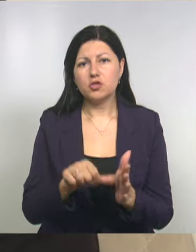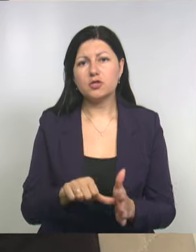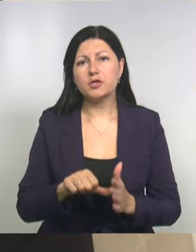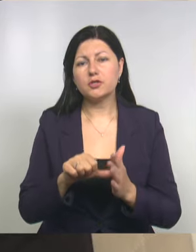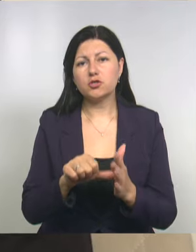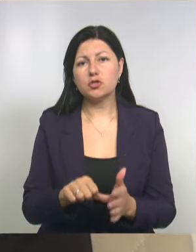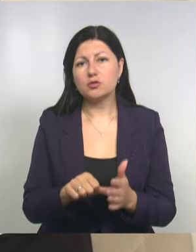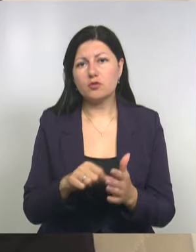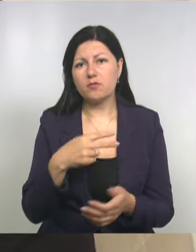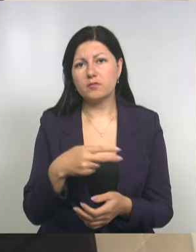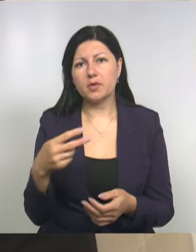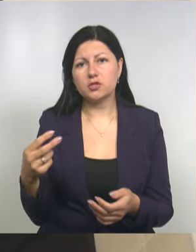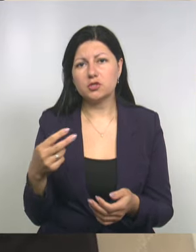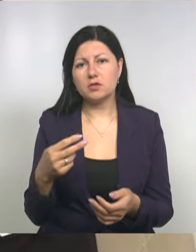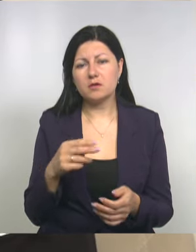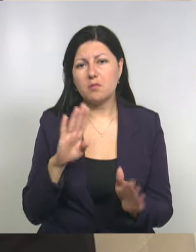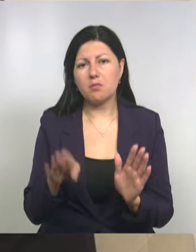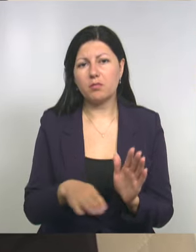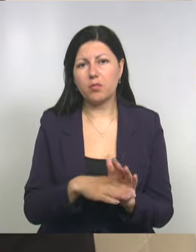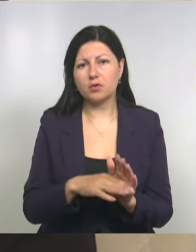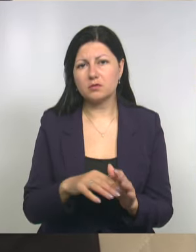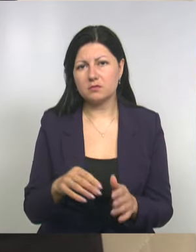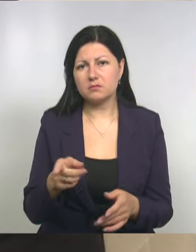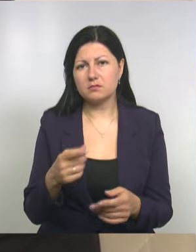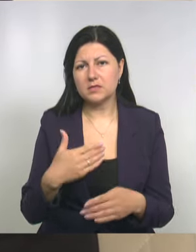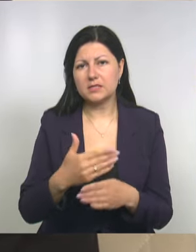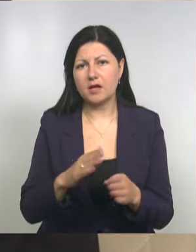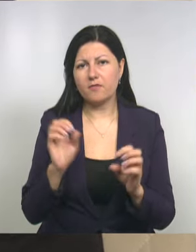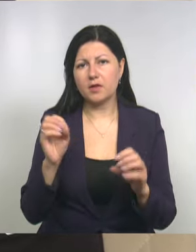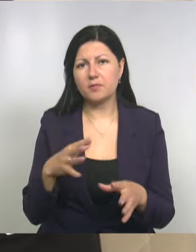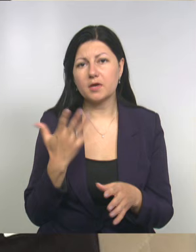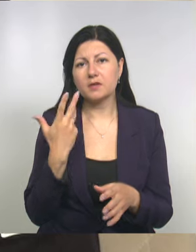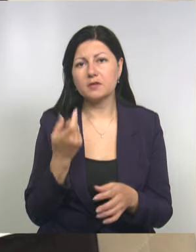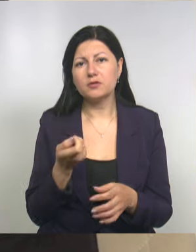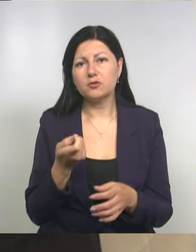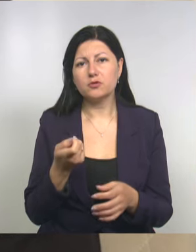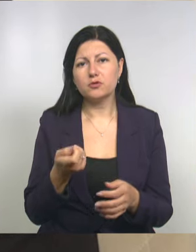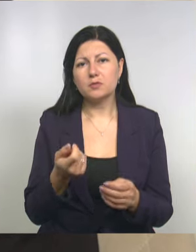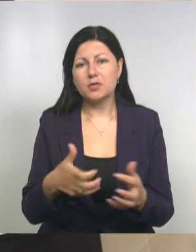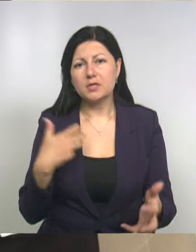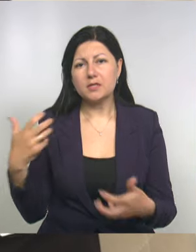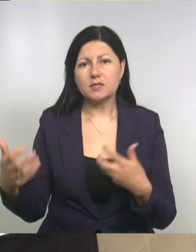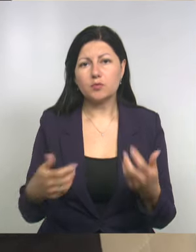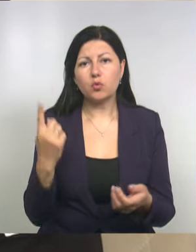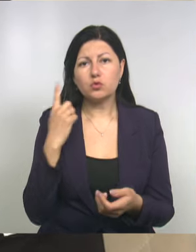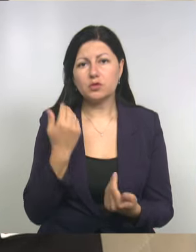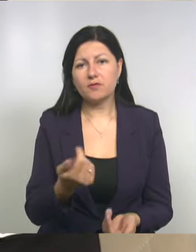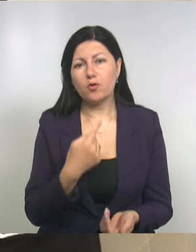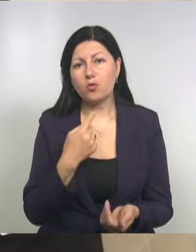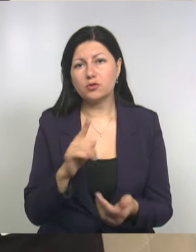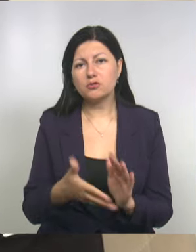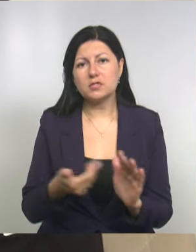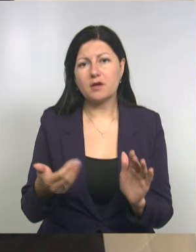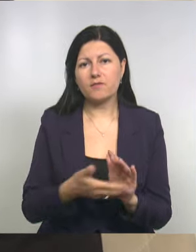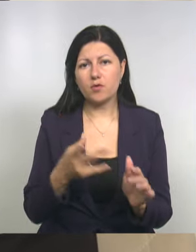часов пробыл под завалами. И когда чуть-чуть там какую-то часть разгребли, услышали его голос, что он зовет